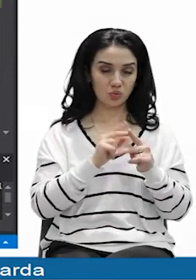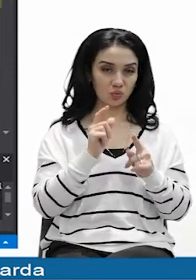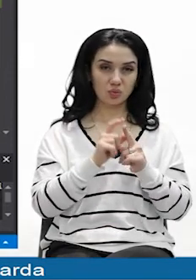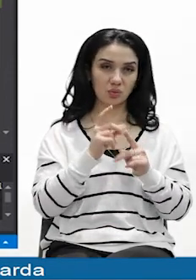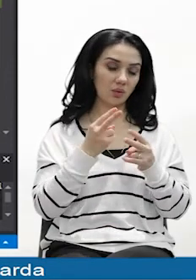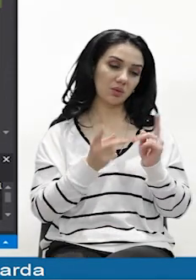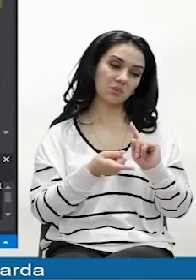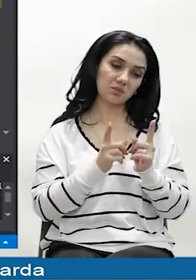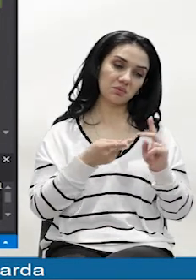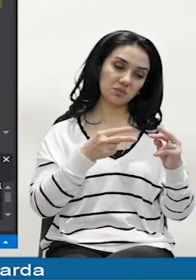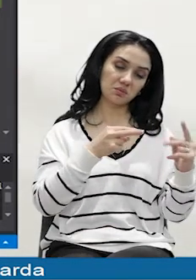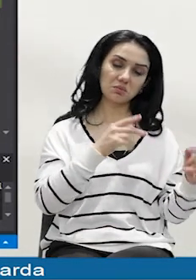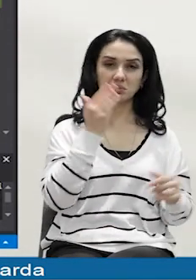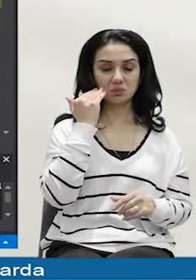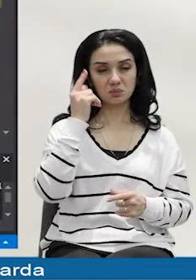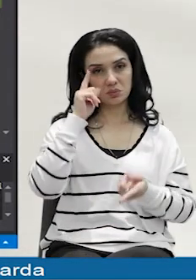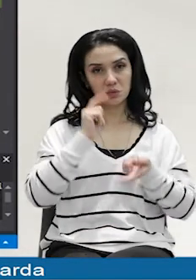hammasi tarjimasidan eslab qolasizlar.